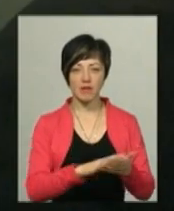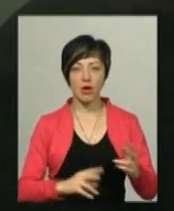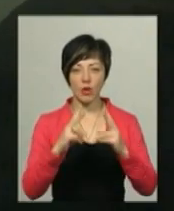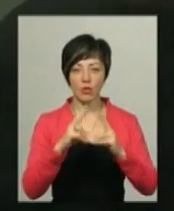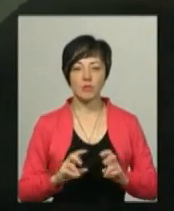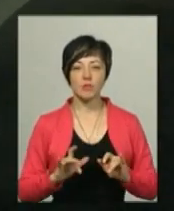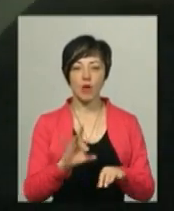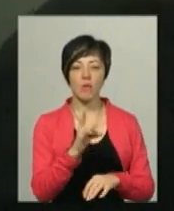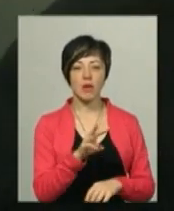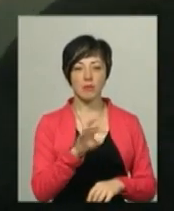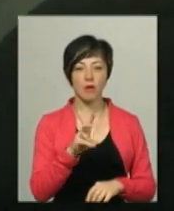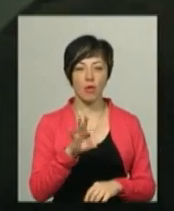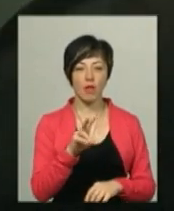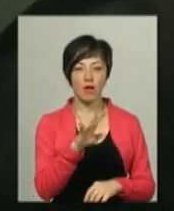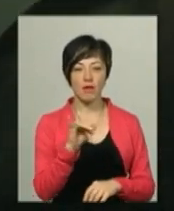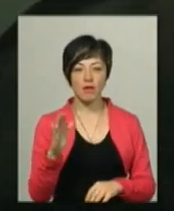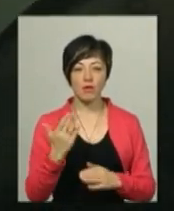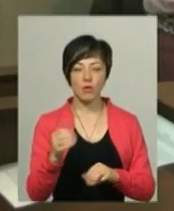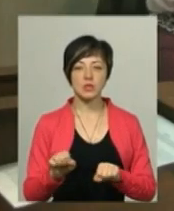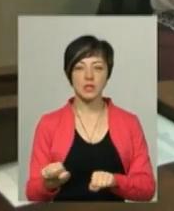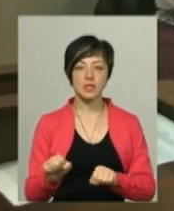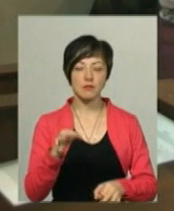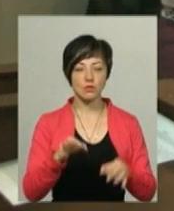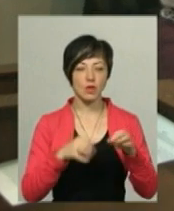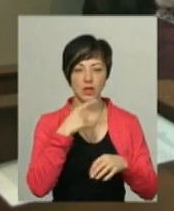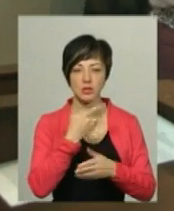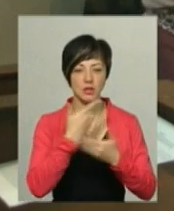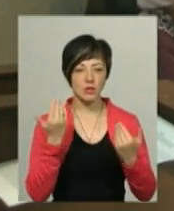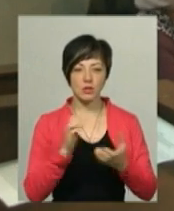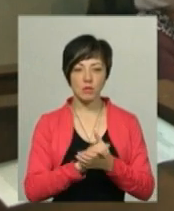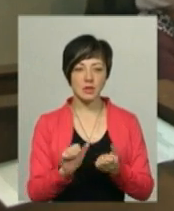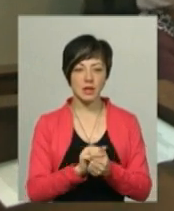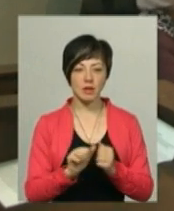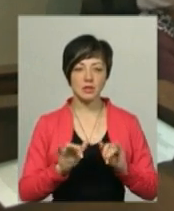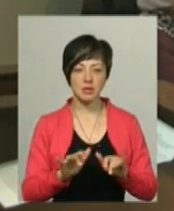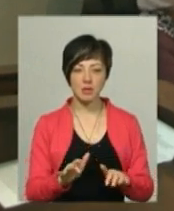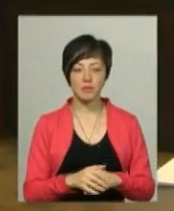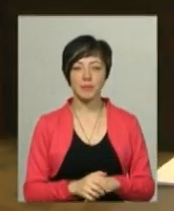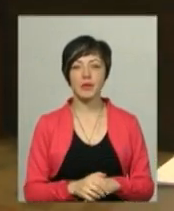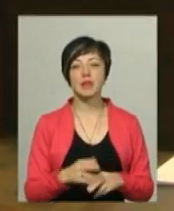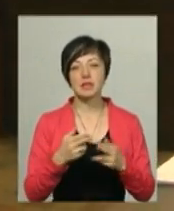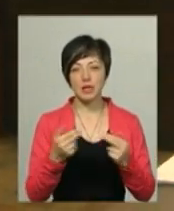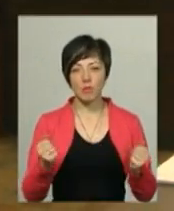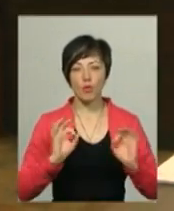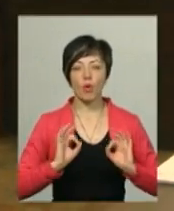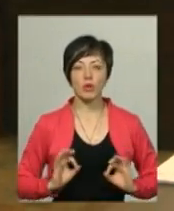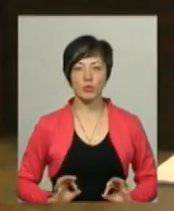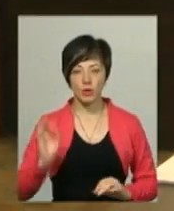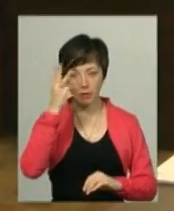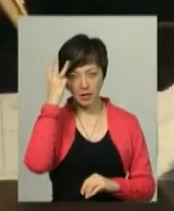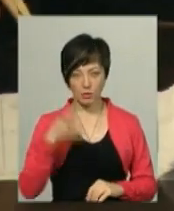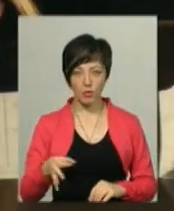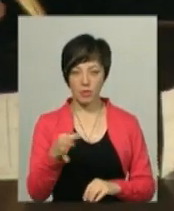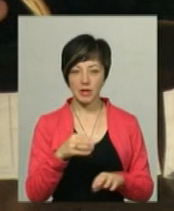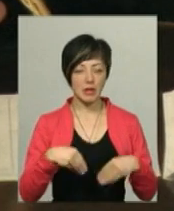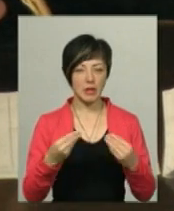справи Романа Миколаєва. Його захисник у суді Юрій Ратушняк каже, не ознайомився із матеріалами справи. Не на камеру зізнається, у прокуратурі Хмельницької області